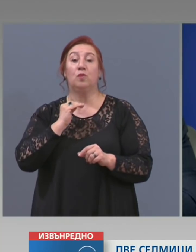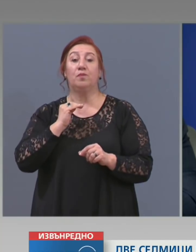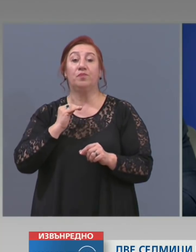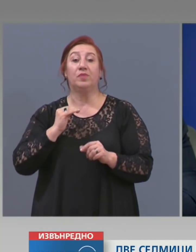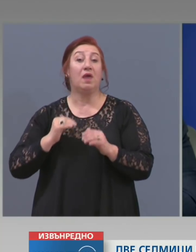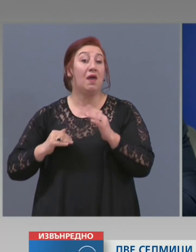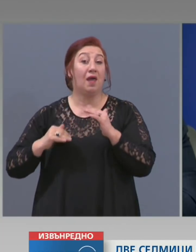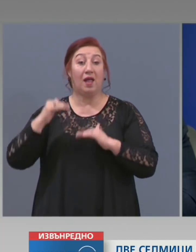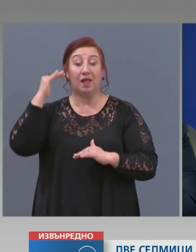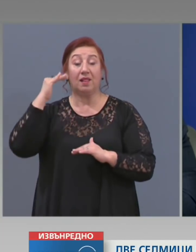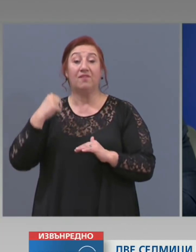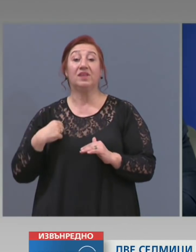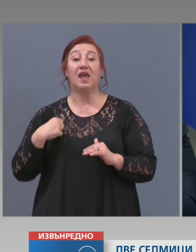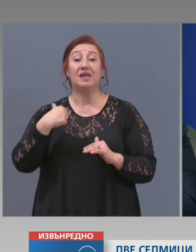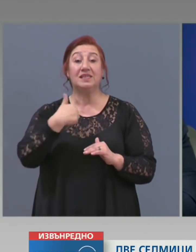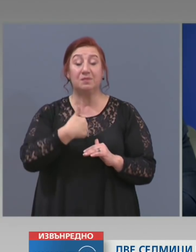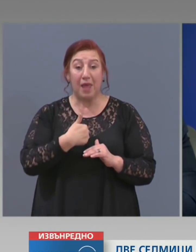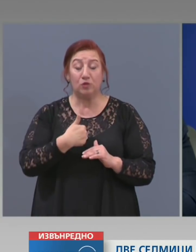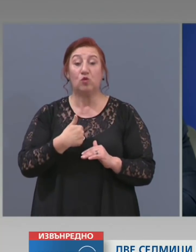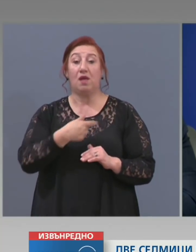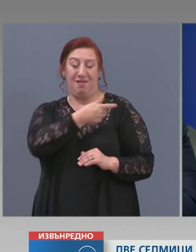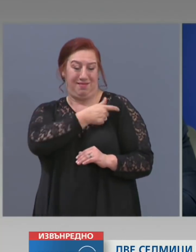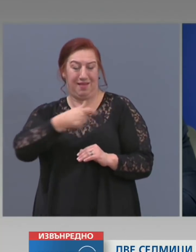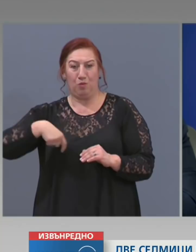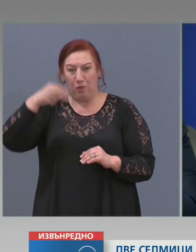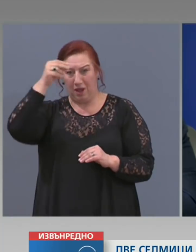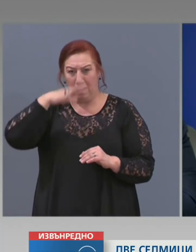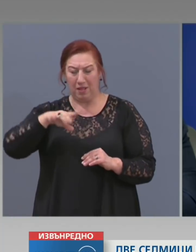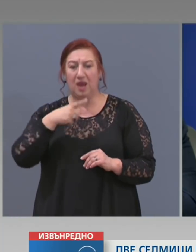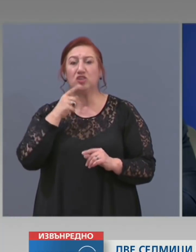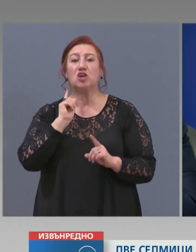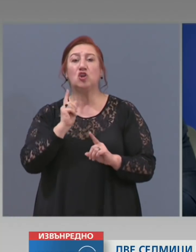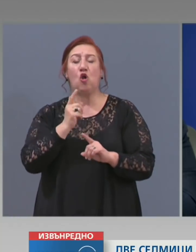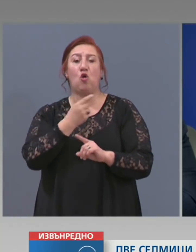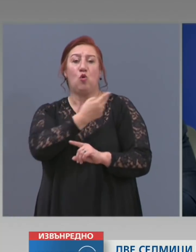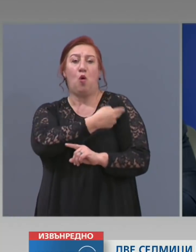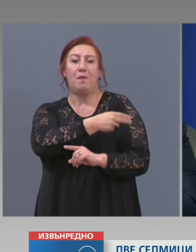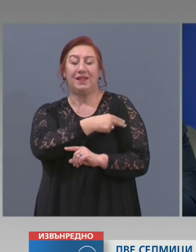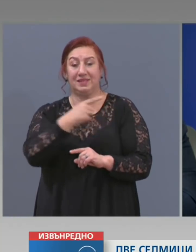Главният инспектор на Републиката, санитарен инспектор, ще ви каже колко медицински лица има на